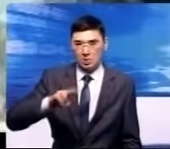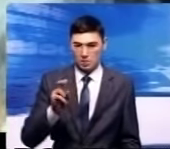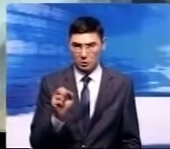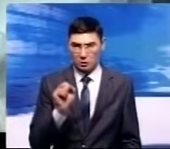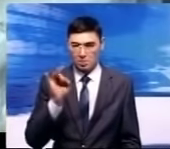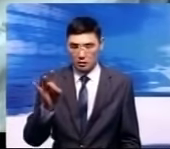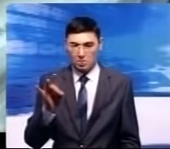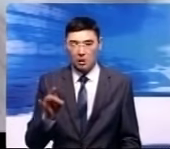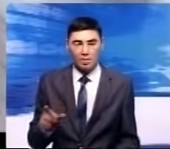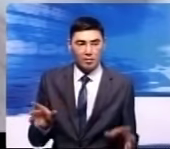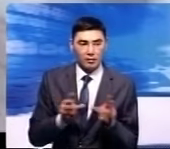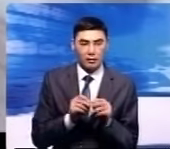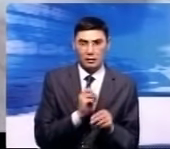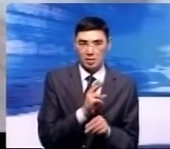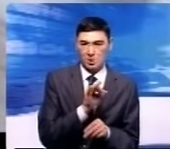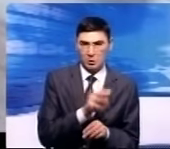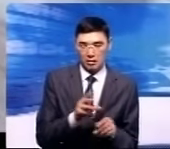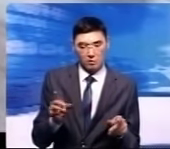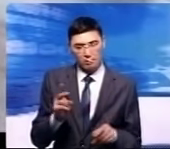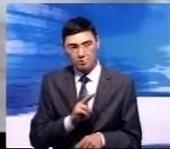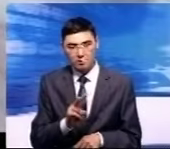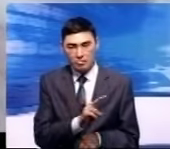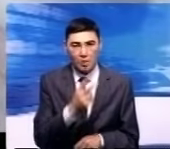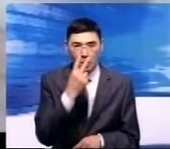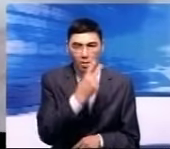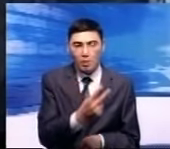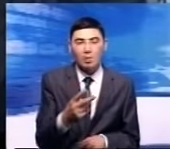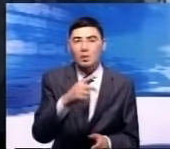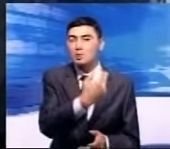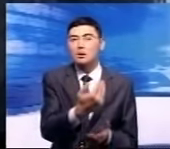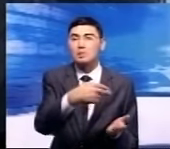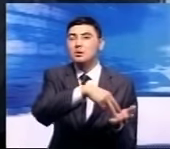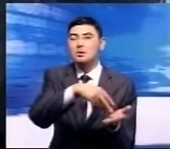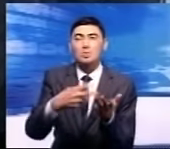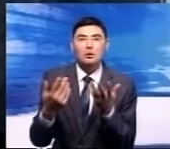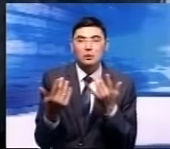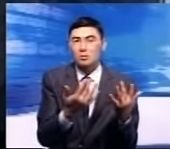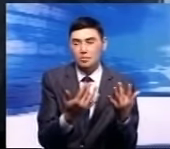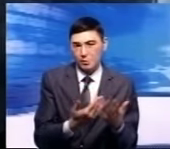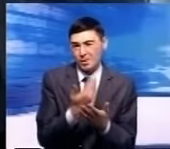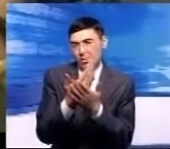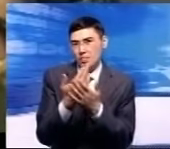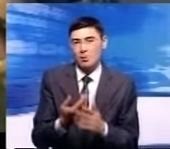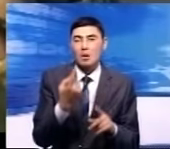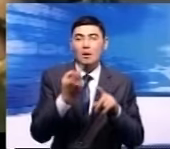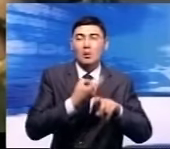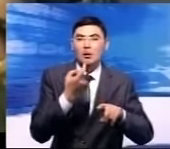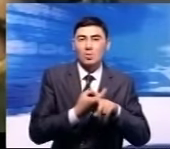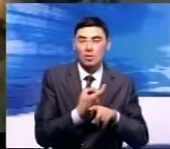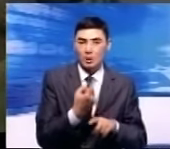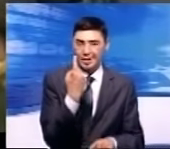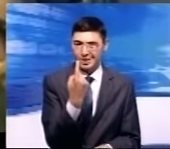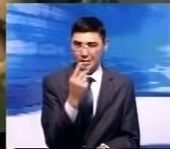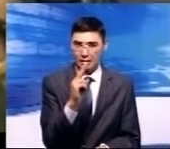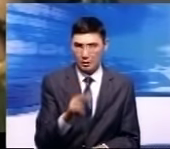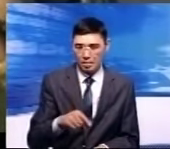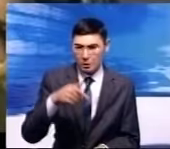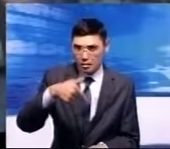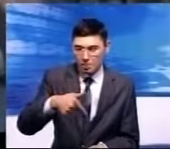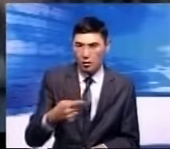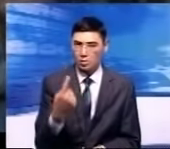лично убедился в стоимости сельхозтоваров. Обратив внимание на высокую цену картофеля – 100 тенге за килограмм, он подчеркнул,